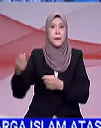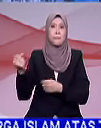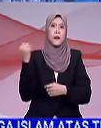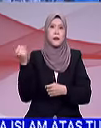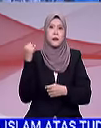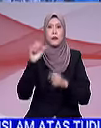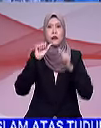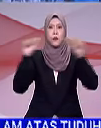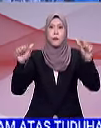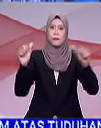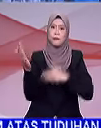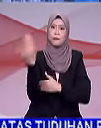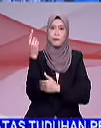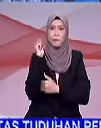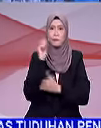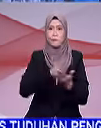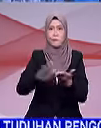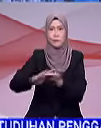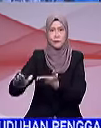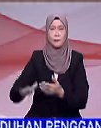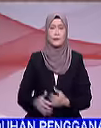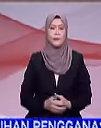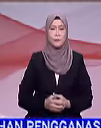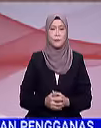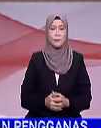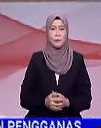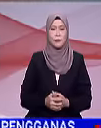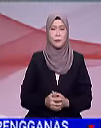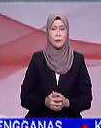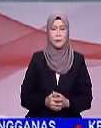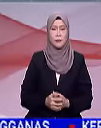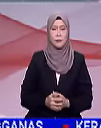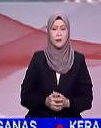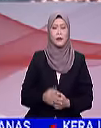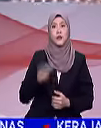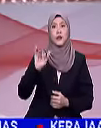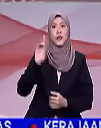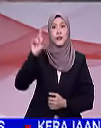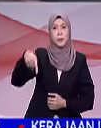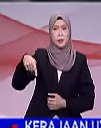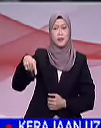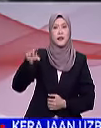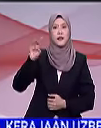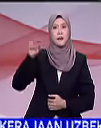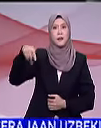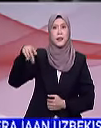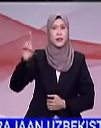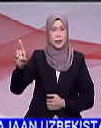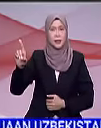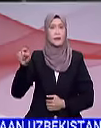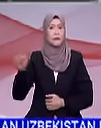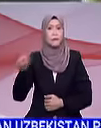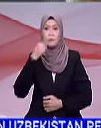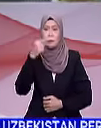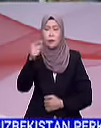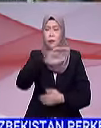uang tersebut pagi tadi menurut yang dipicu mppd Muhammad zamri Mohamad Isya